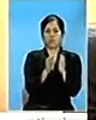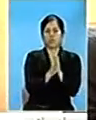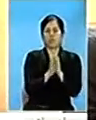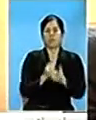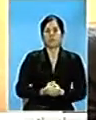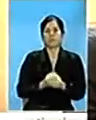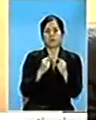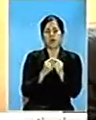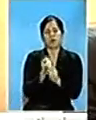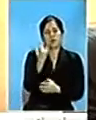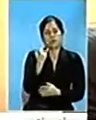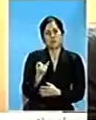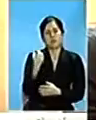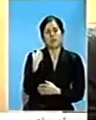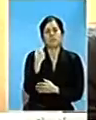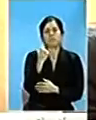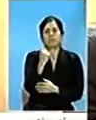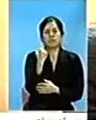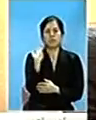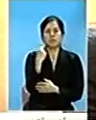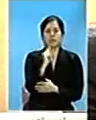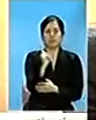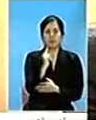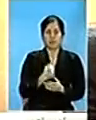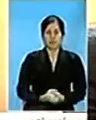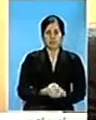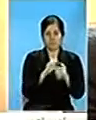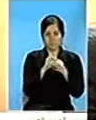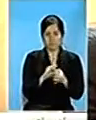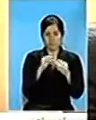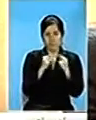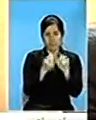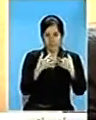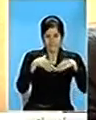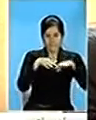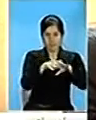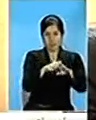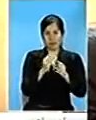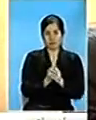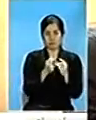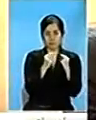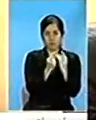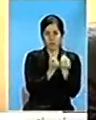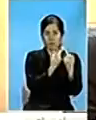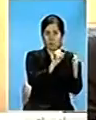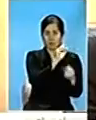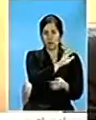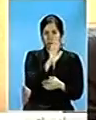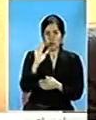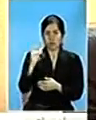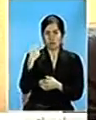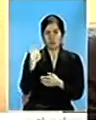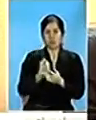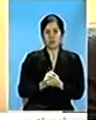ข้ออ่อนก็อาจจะเป็นในส่วนที่ว่าการจะบูรณาการความแตกต่างเพื่อจะทำให้เกิด